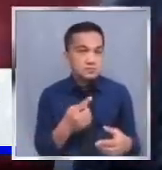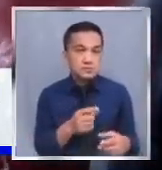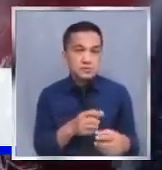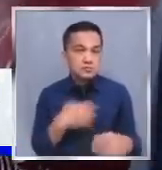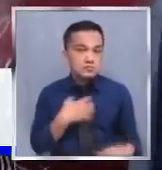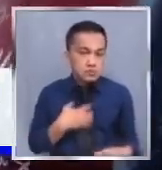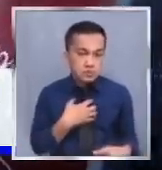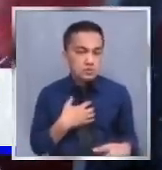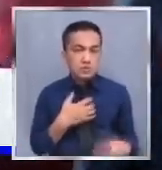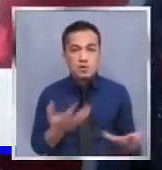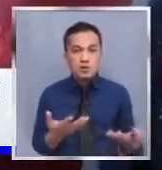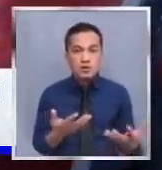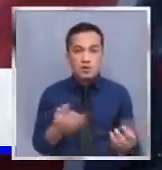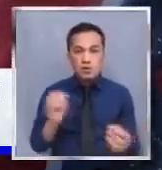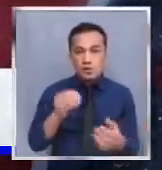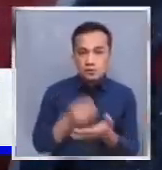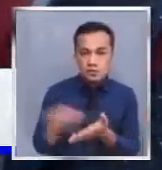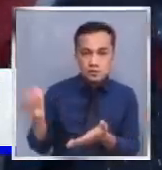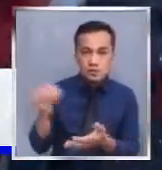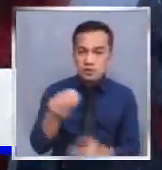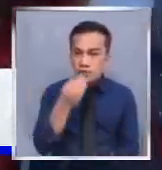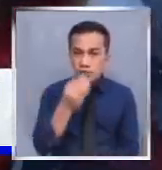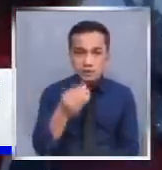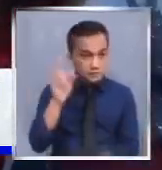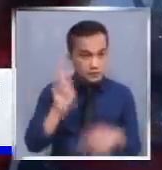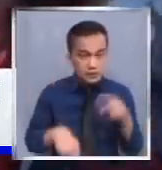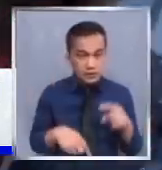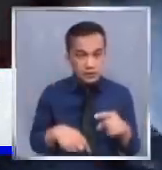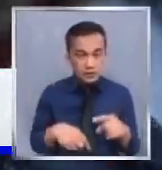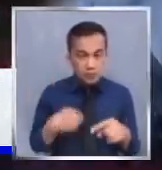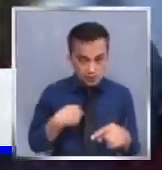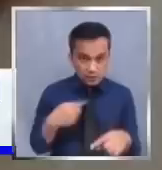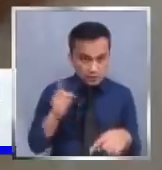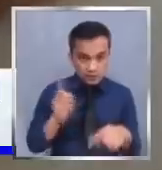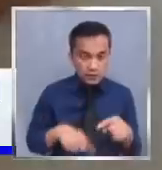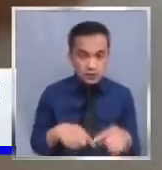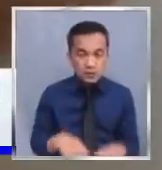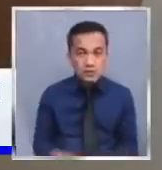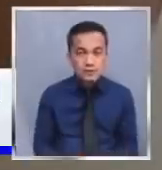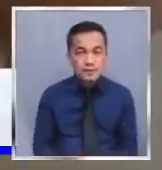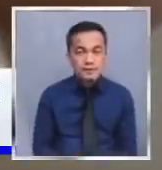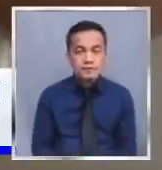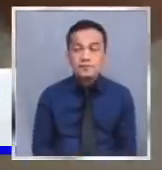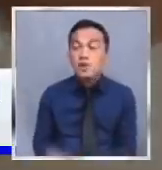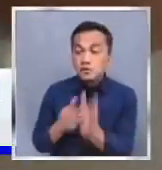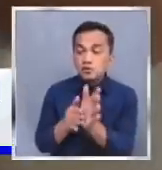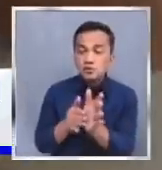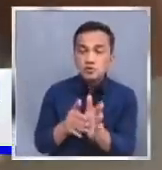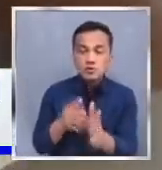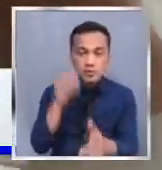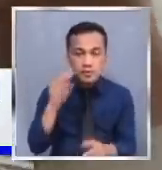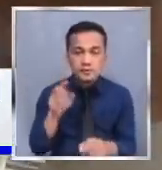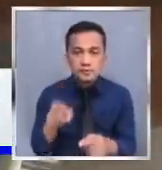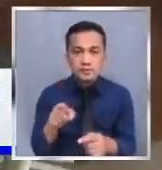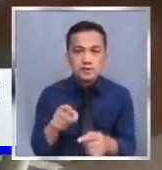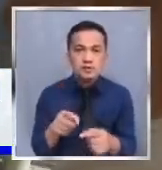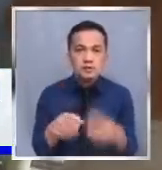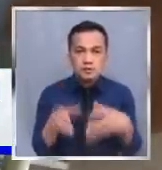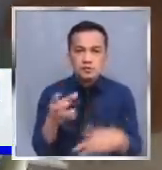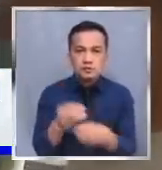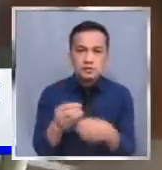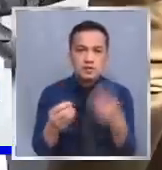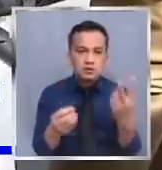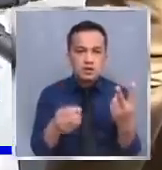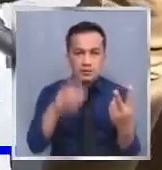nga ako, bumili ako ng pagkain, di pwede? Is this your work? Ma'am, andali lang ma'am. Bukod sa kanya, may dalawa pang lalaking walang maipakitang